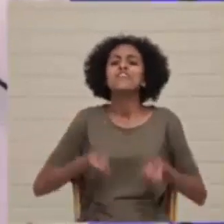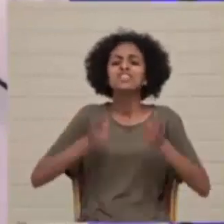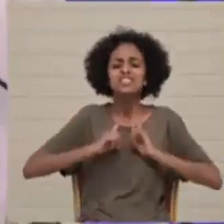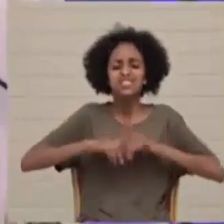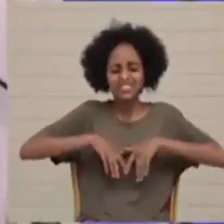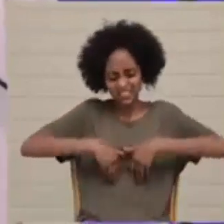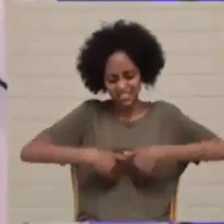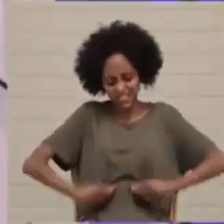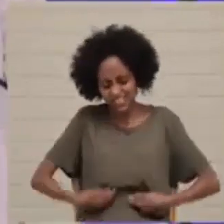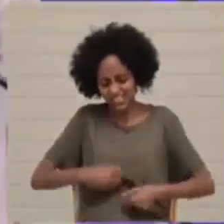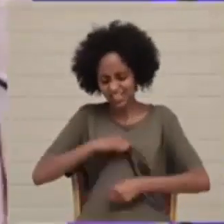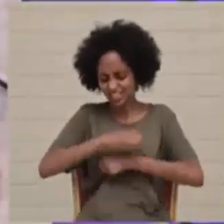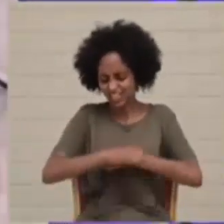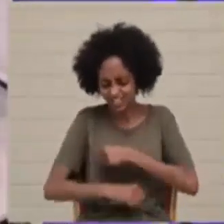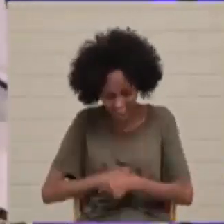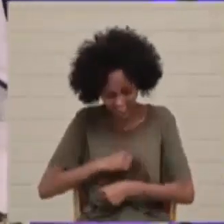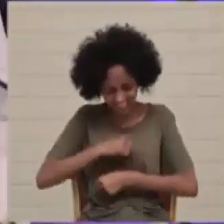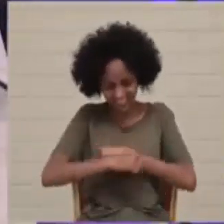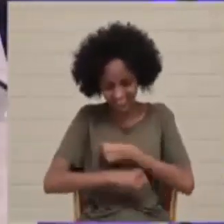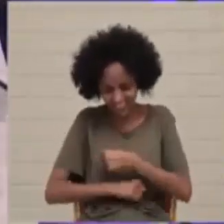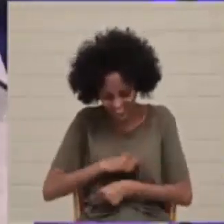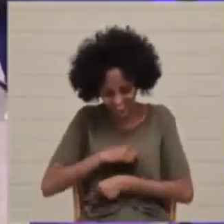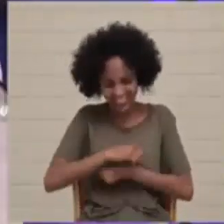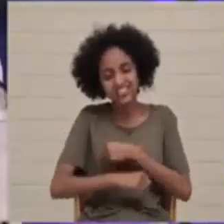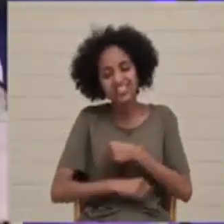ነፍስስ ከተዘለ የተጨነቀ